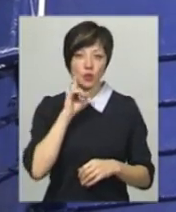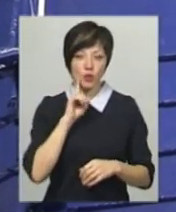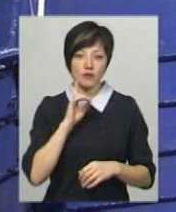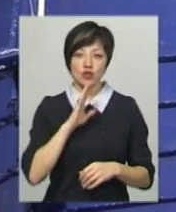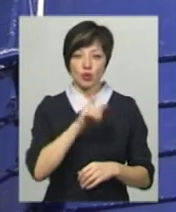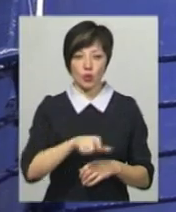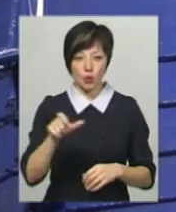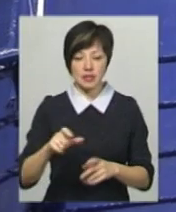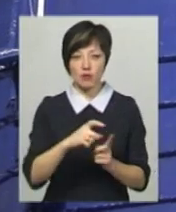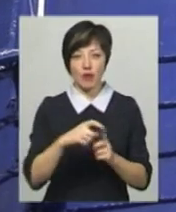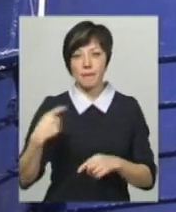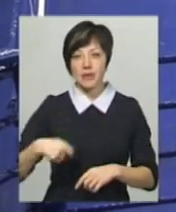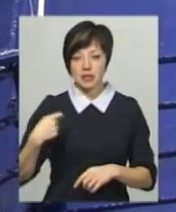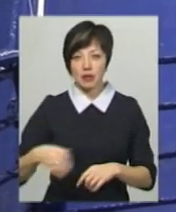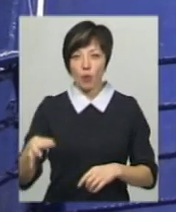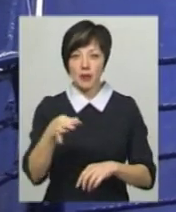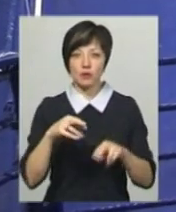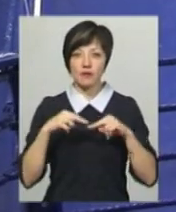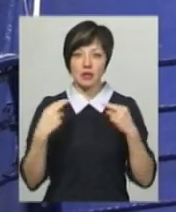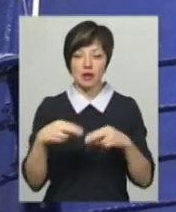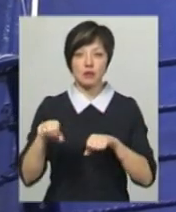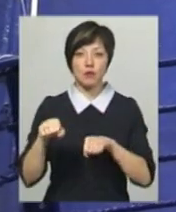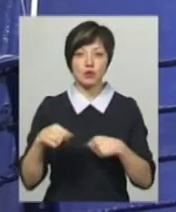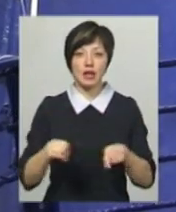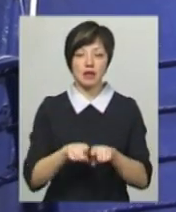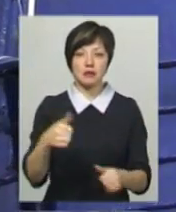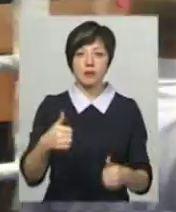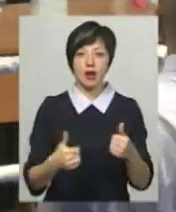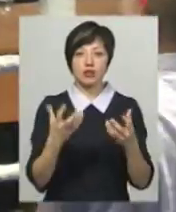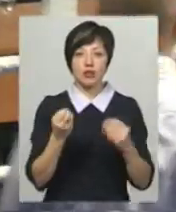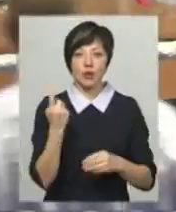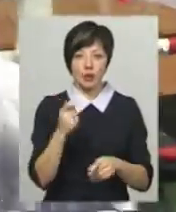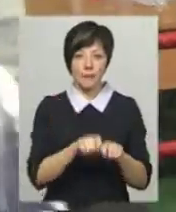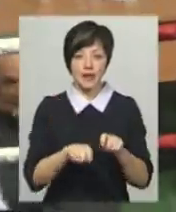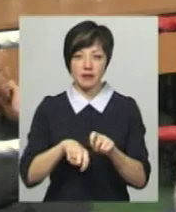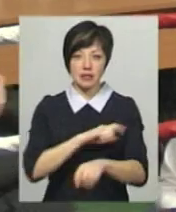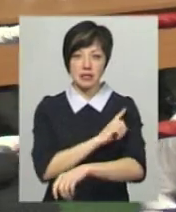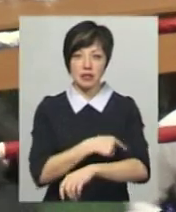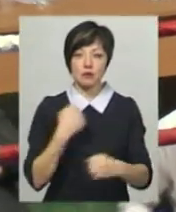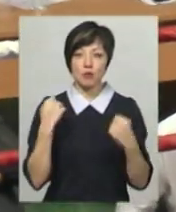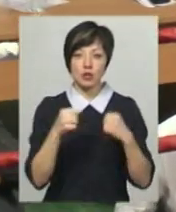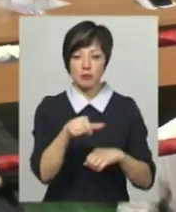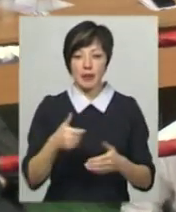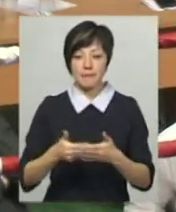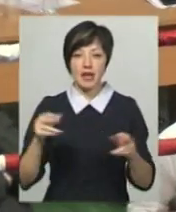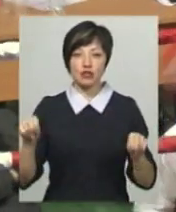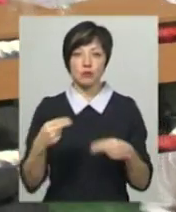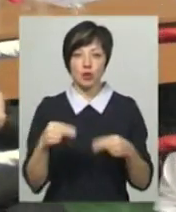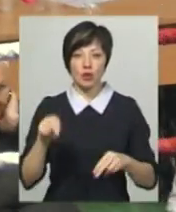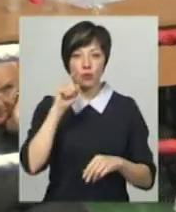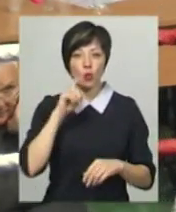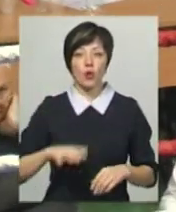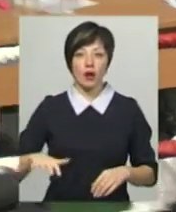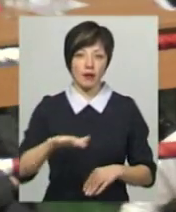жінок. За словами президента обласної федерації боксу, такі змагання – ще одна перевірка сил спортсменів перед чемпіонатами